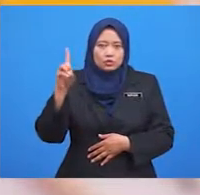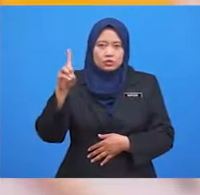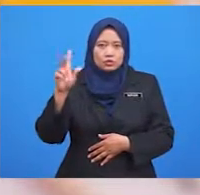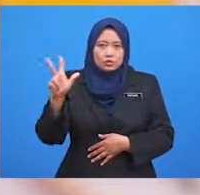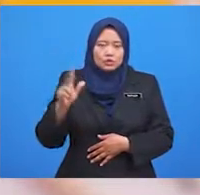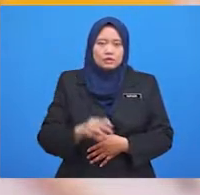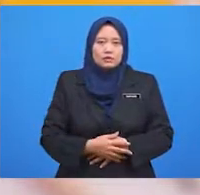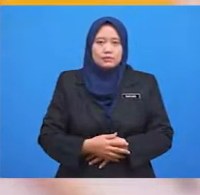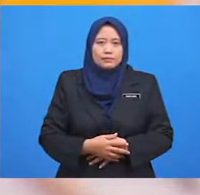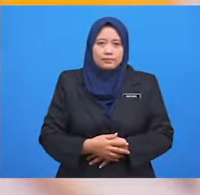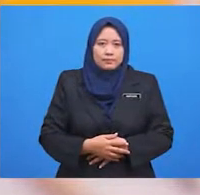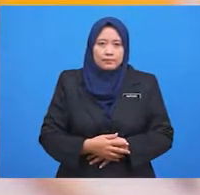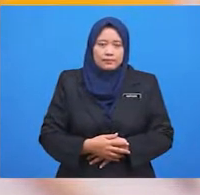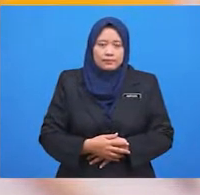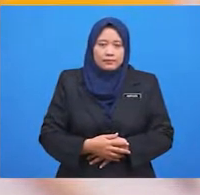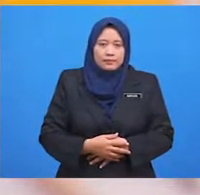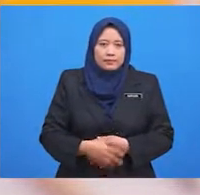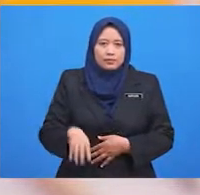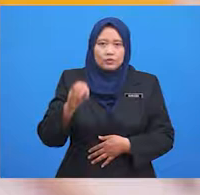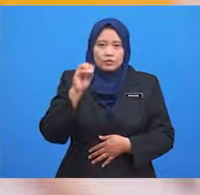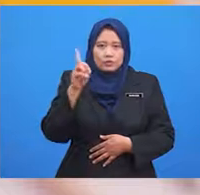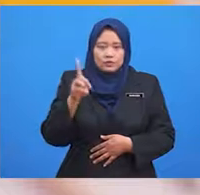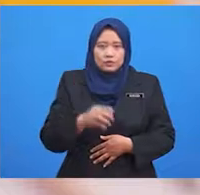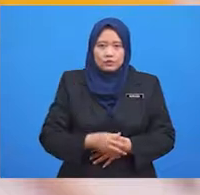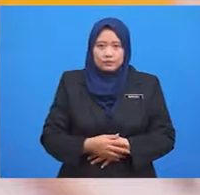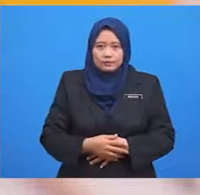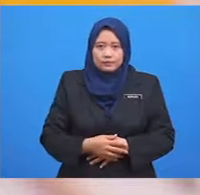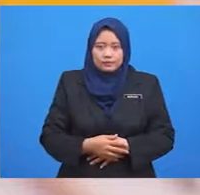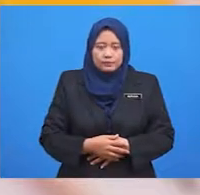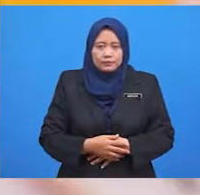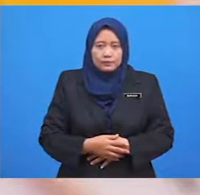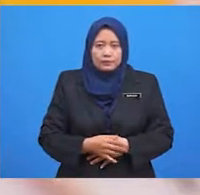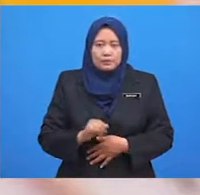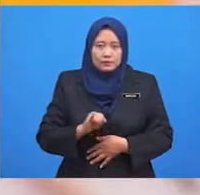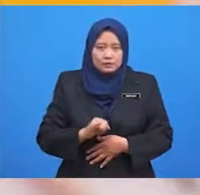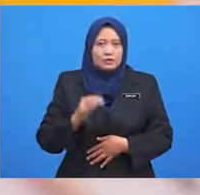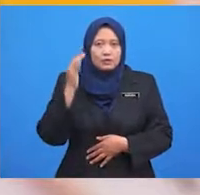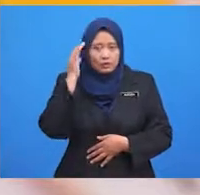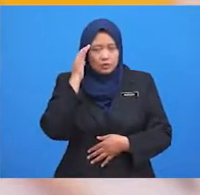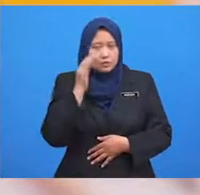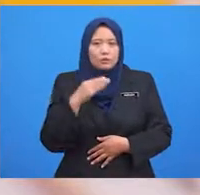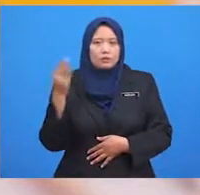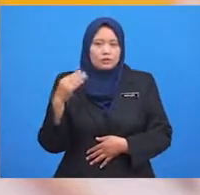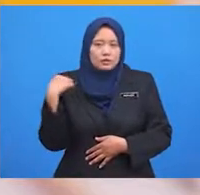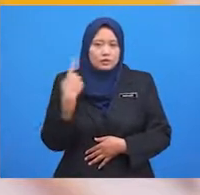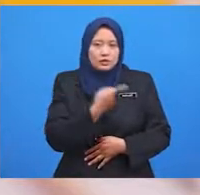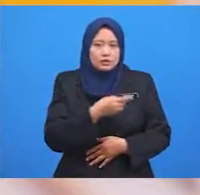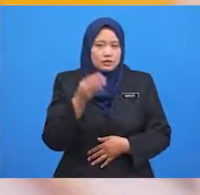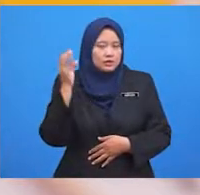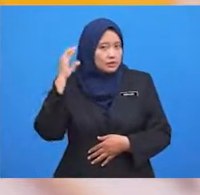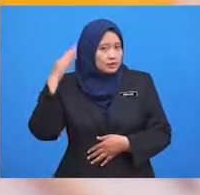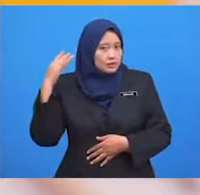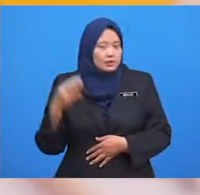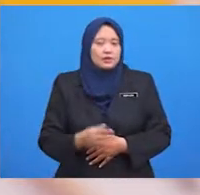MP06032013? Jawapan adalah 01. Saya pasti, kebiasaannya, kita sering mendengar